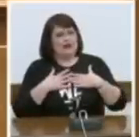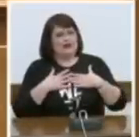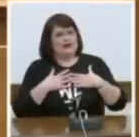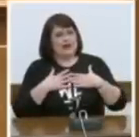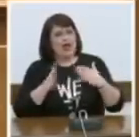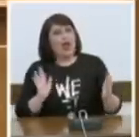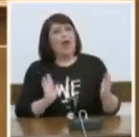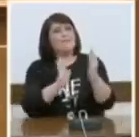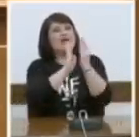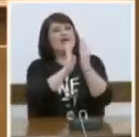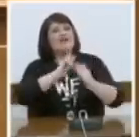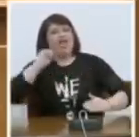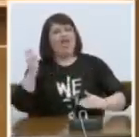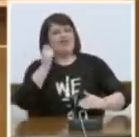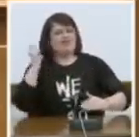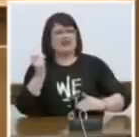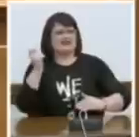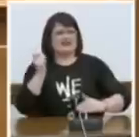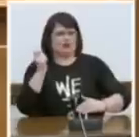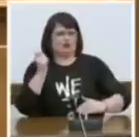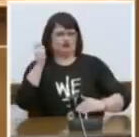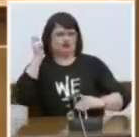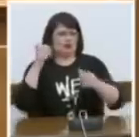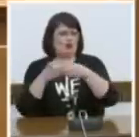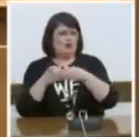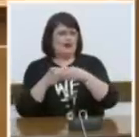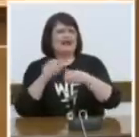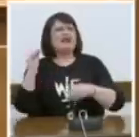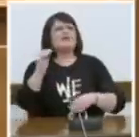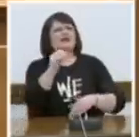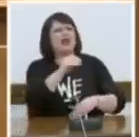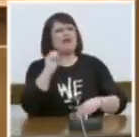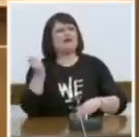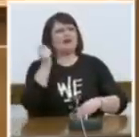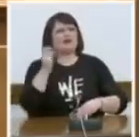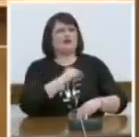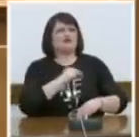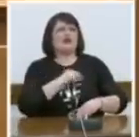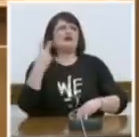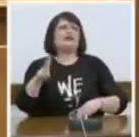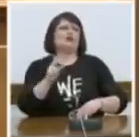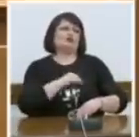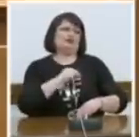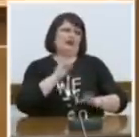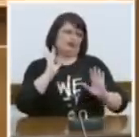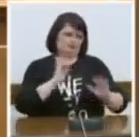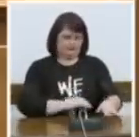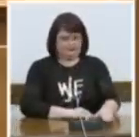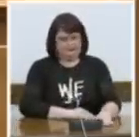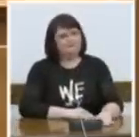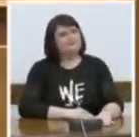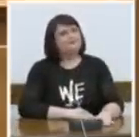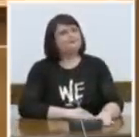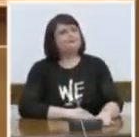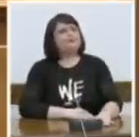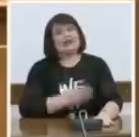στις εθνικιστικές δυνάμεις και απέναντι σε όσους εκμεταλλεύονται τα εθνικά συμφέροντα για πρόσχερα κομματικά ωφέλη. Κύριε Μητσοτάκη,